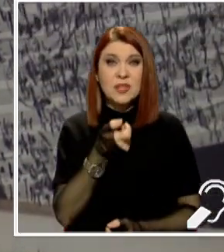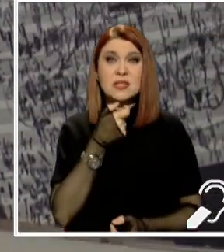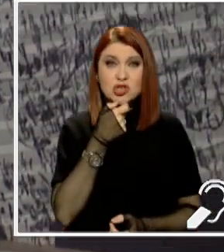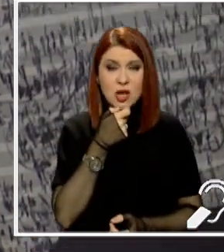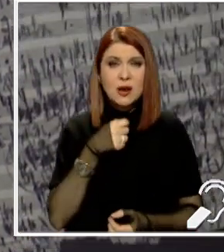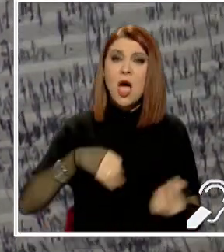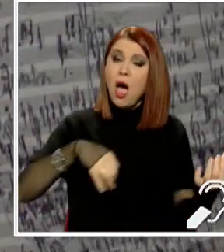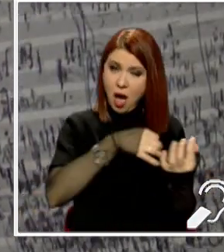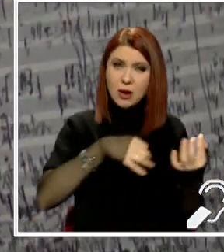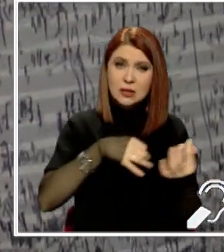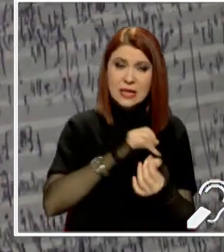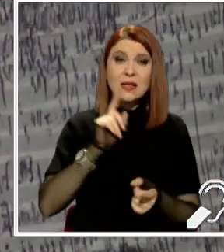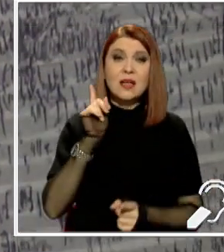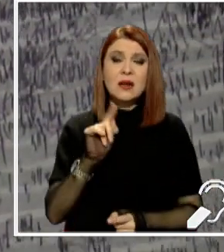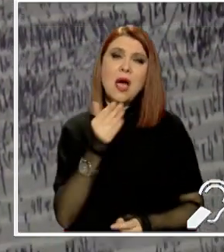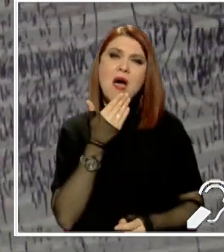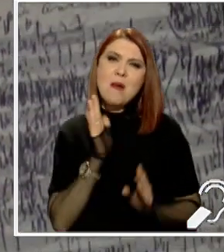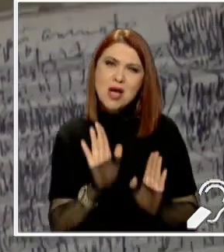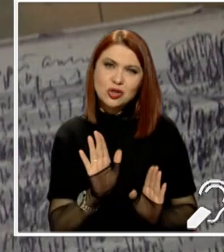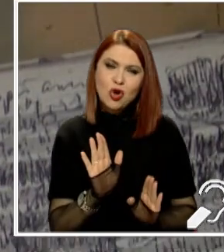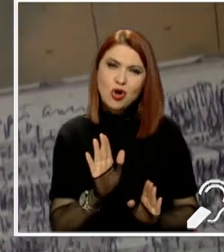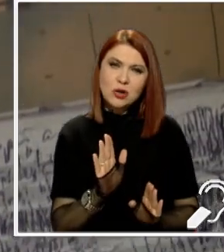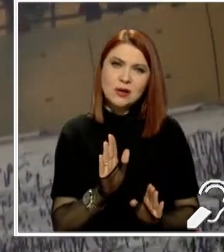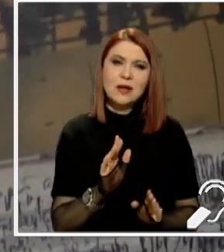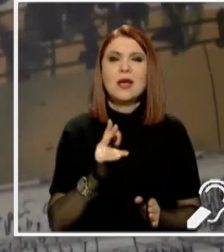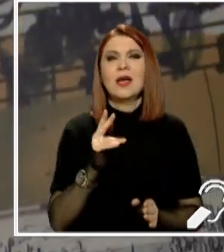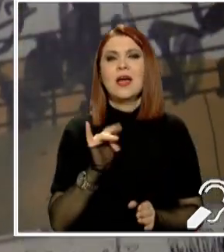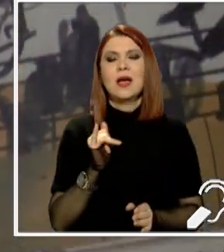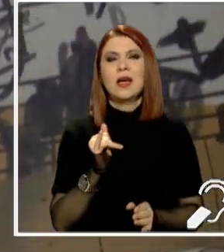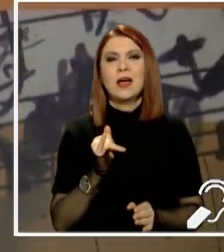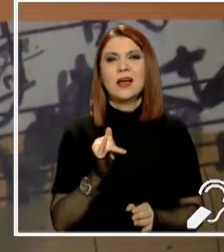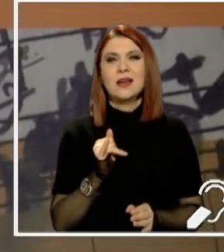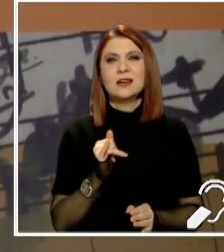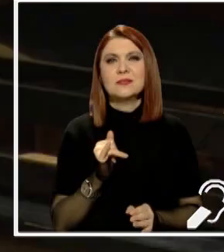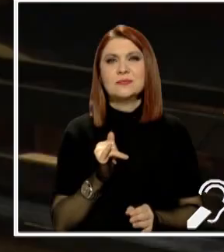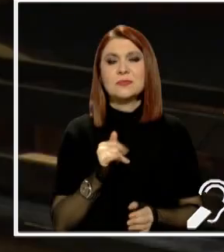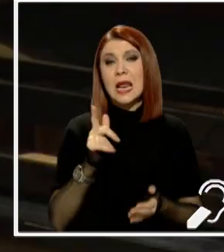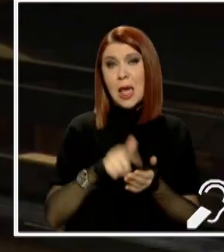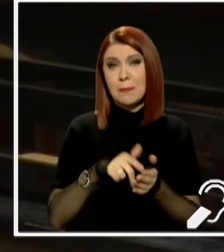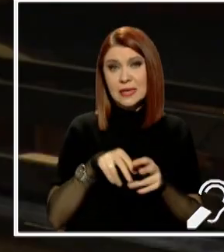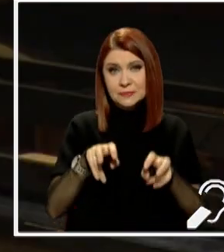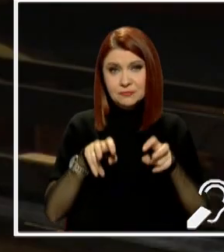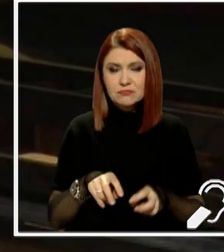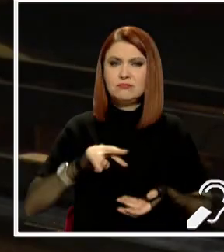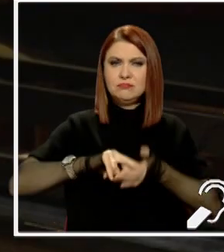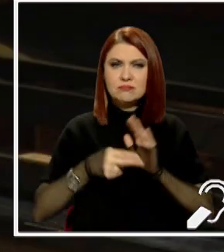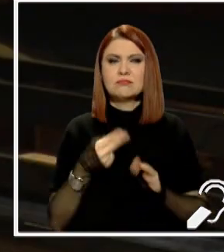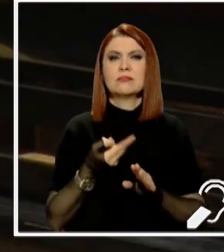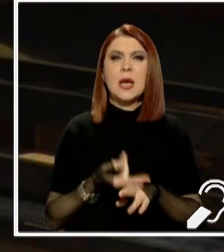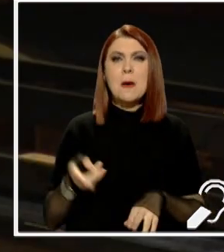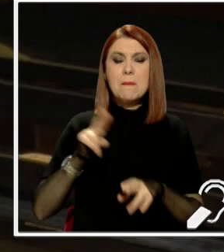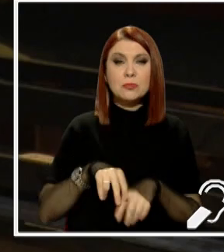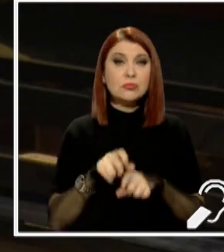a cântat la vioară, dacă amator a vizat, să spunem. La pensionare, s-a ocupat mai mult